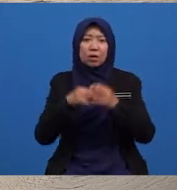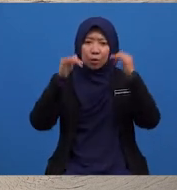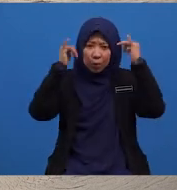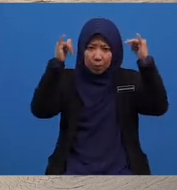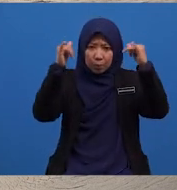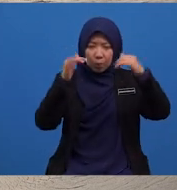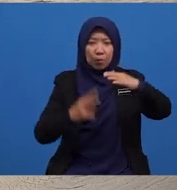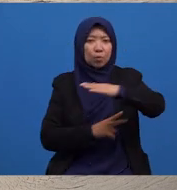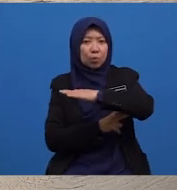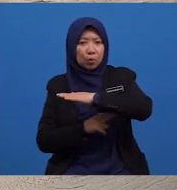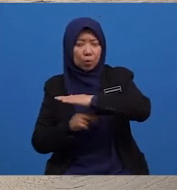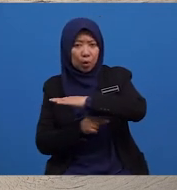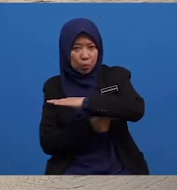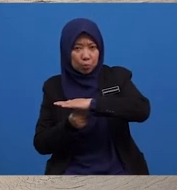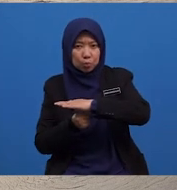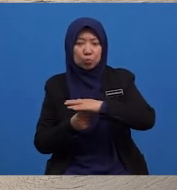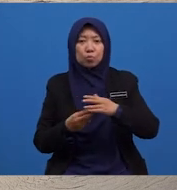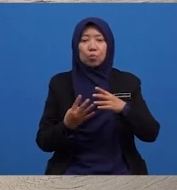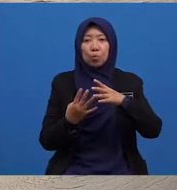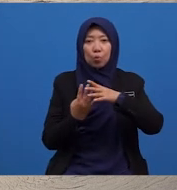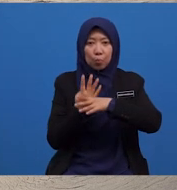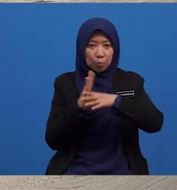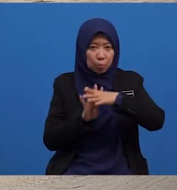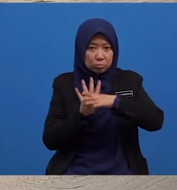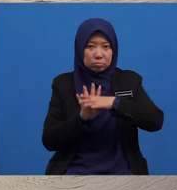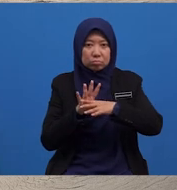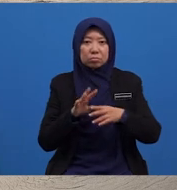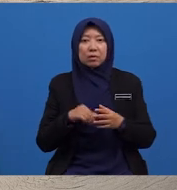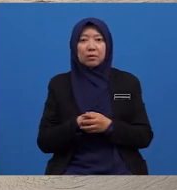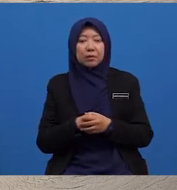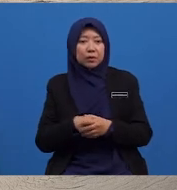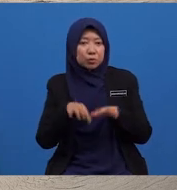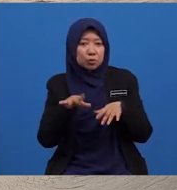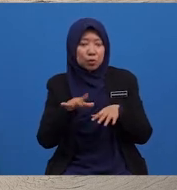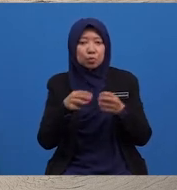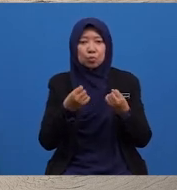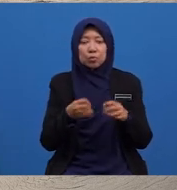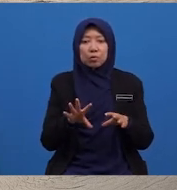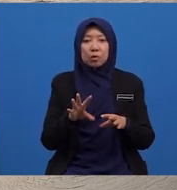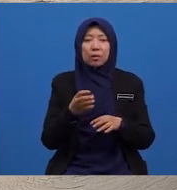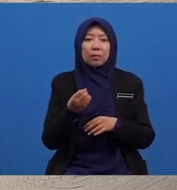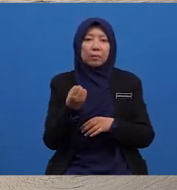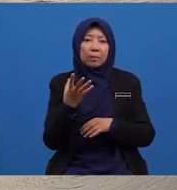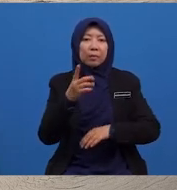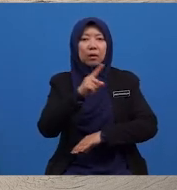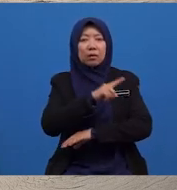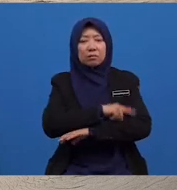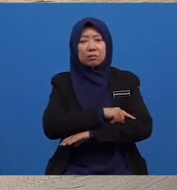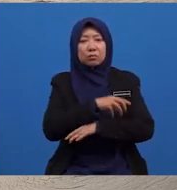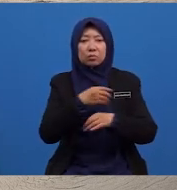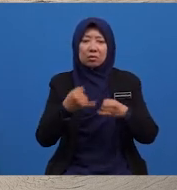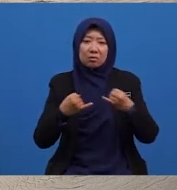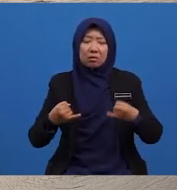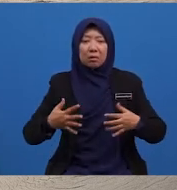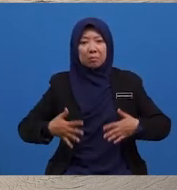meragut rumput yang lembut dan segar di sebatang sungai. Sudah beberapa hari sang kerbau ikat perut kerana